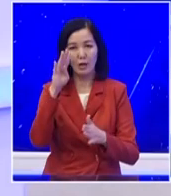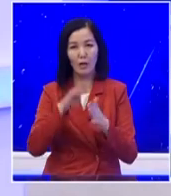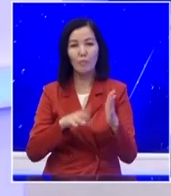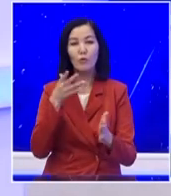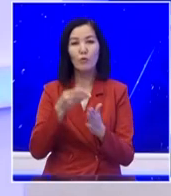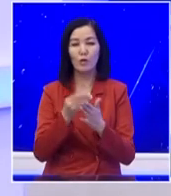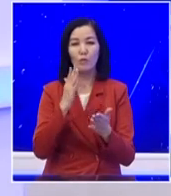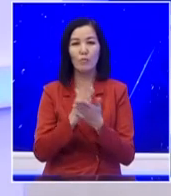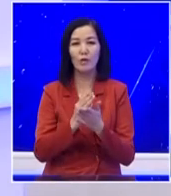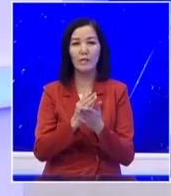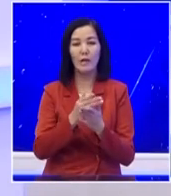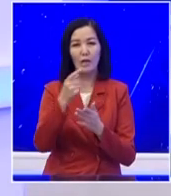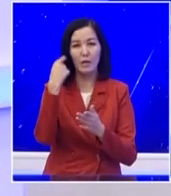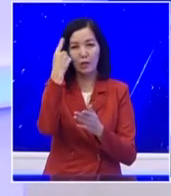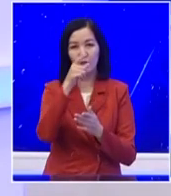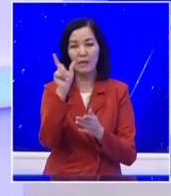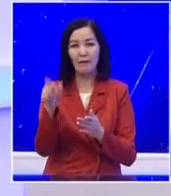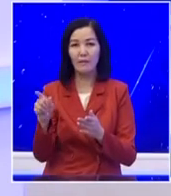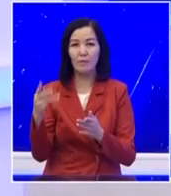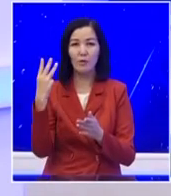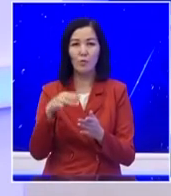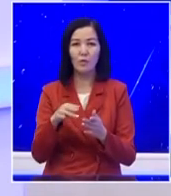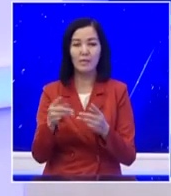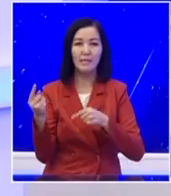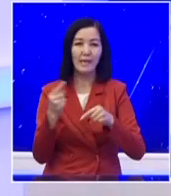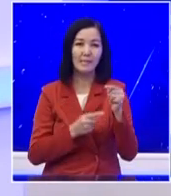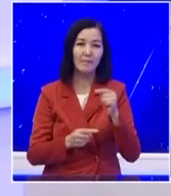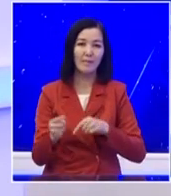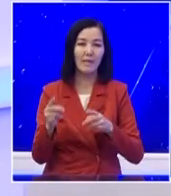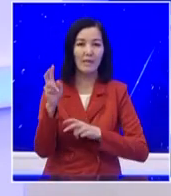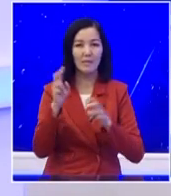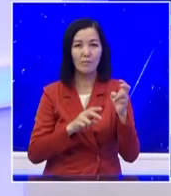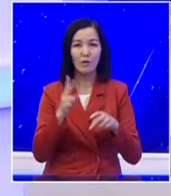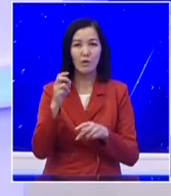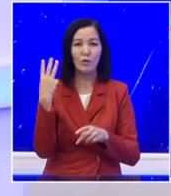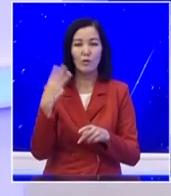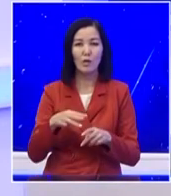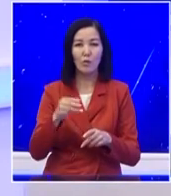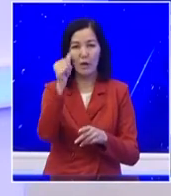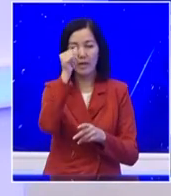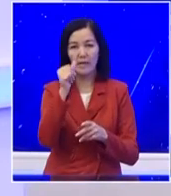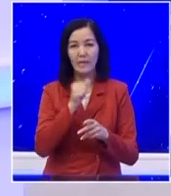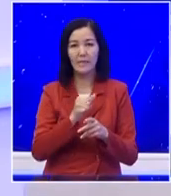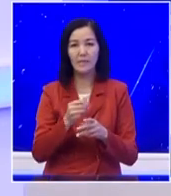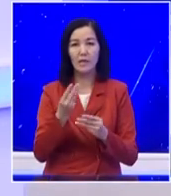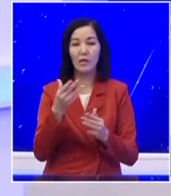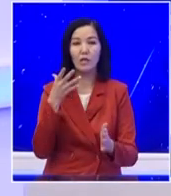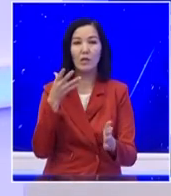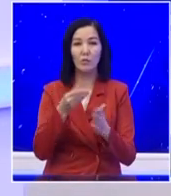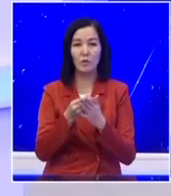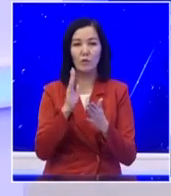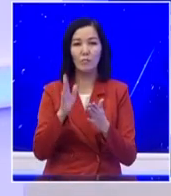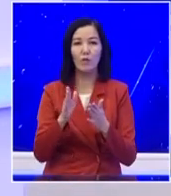Жеке тұлғалар 30, ал кәсіпкерлік субъектілеріне 230 айлық есептік көрсеткіштен жоғары сома тартылады.